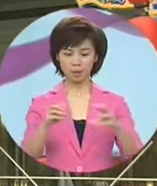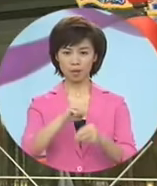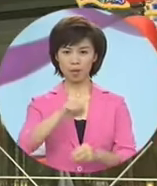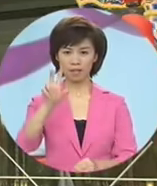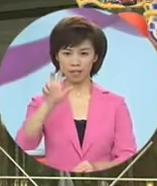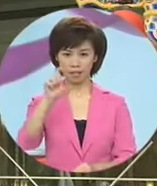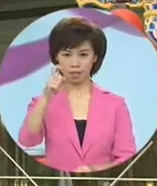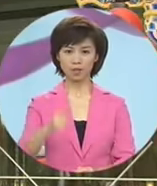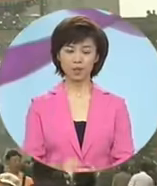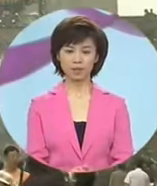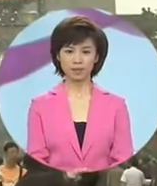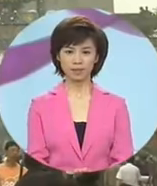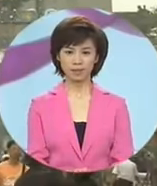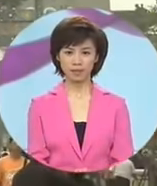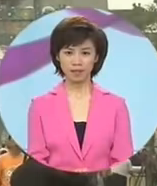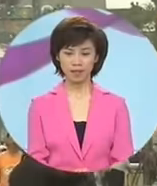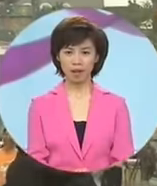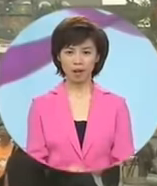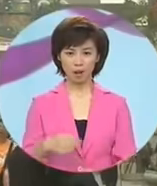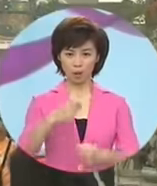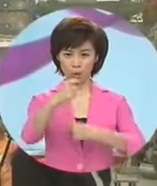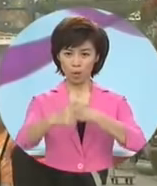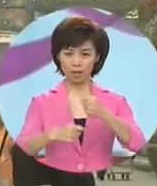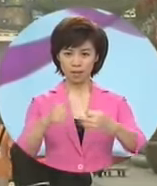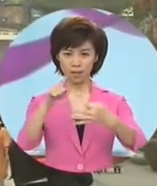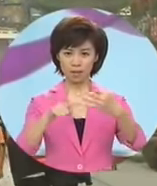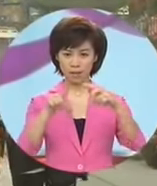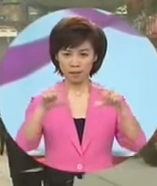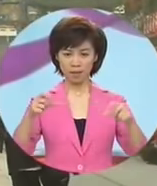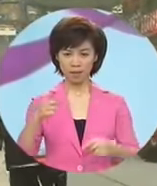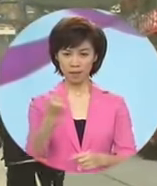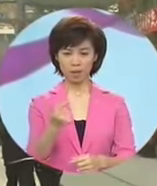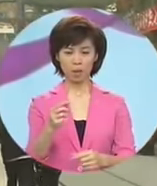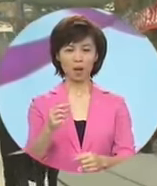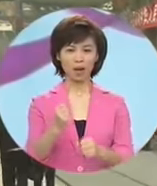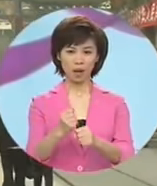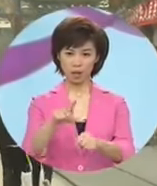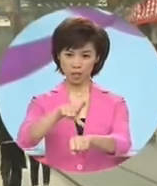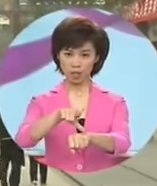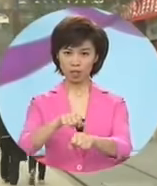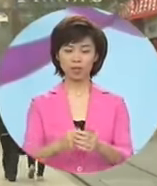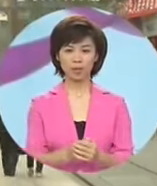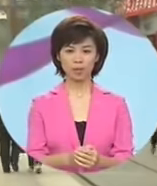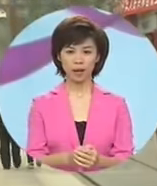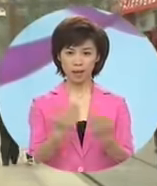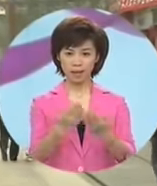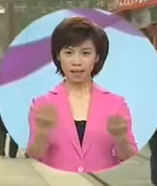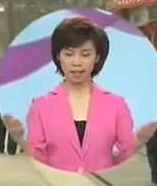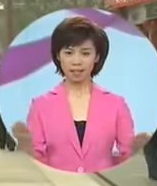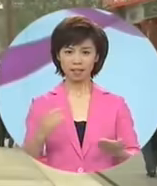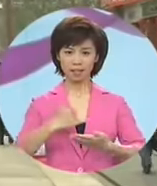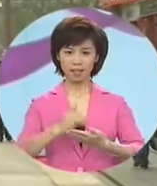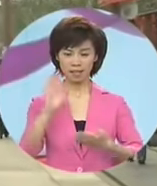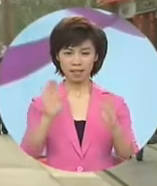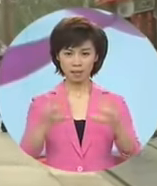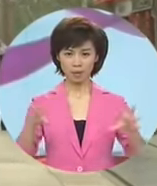79%。国际品牌还有劳力士等22家店，占总量的21%。开市的区域约占前门商业区规